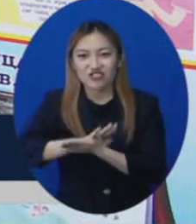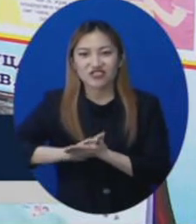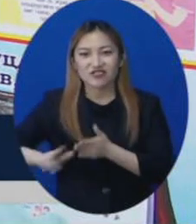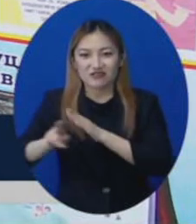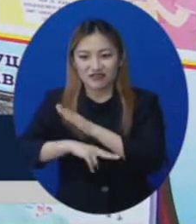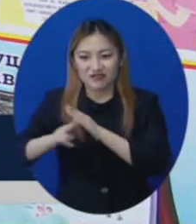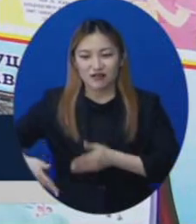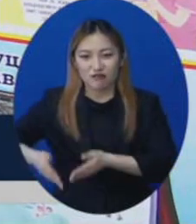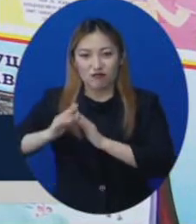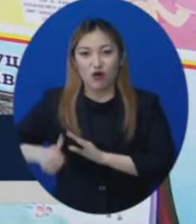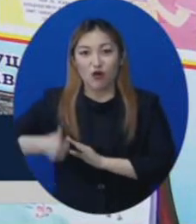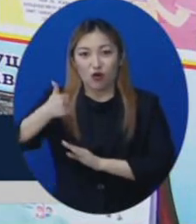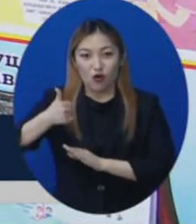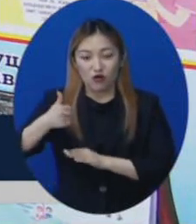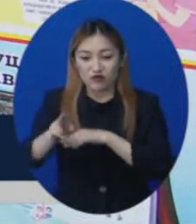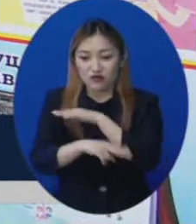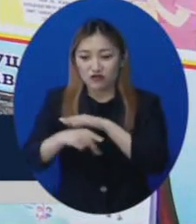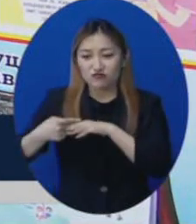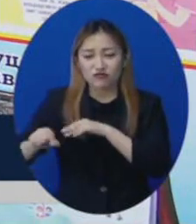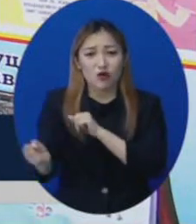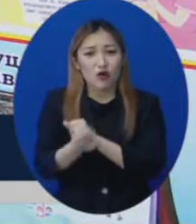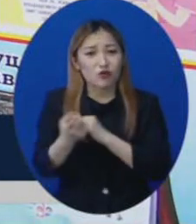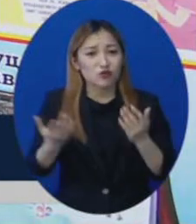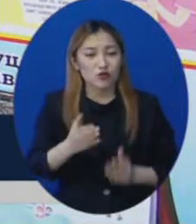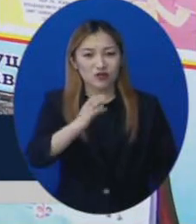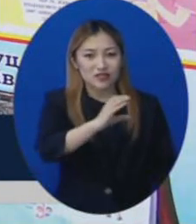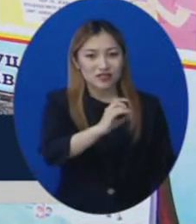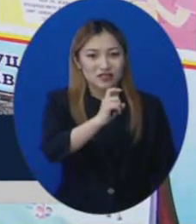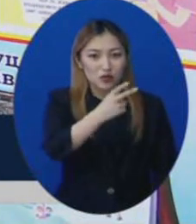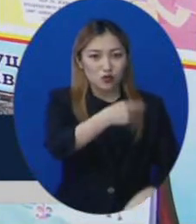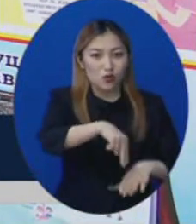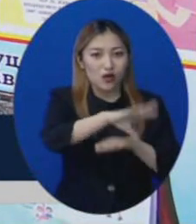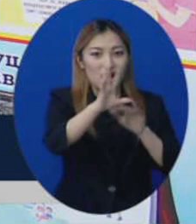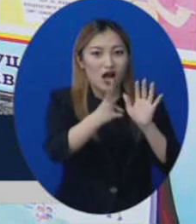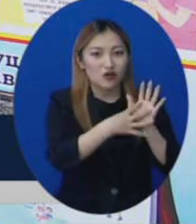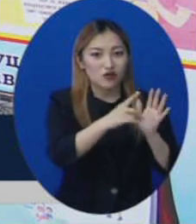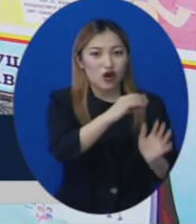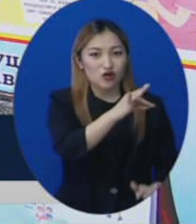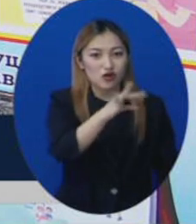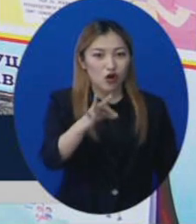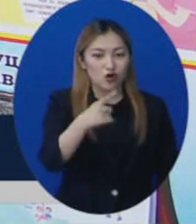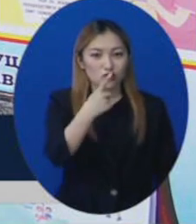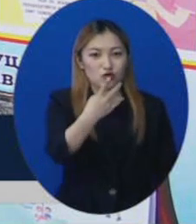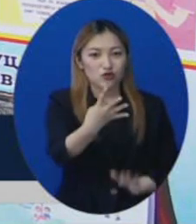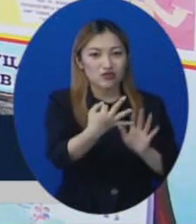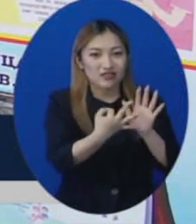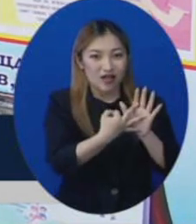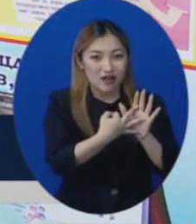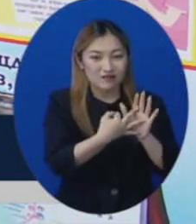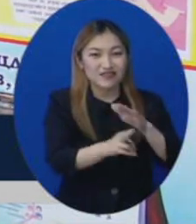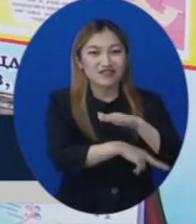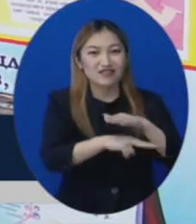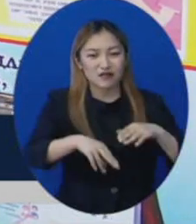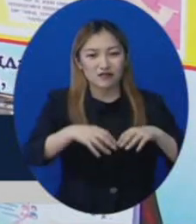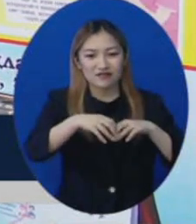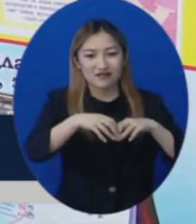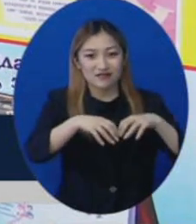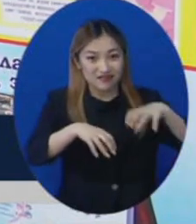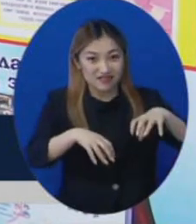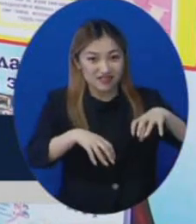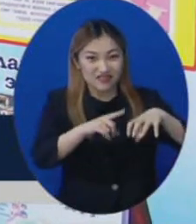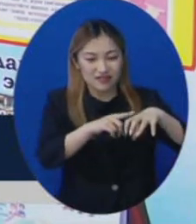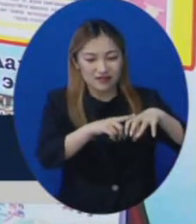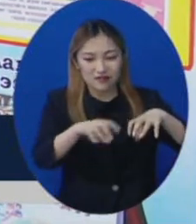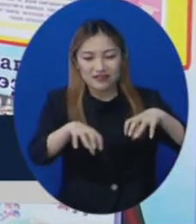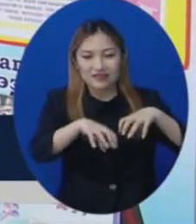За энэ цэцэрлэг мандалтай сонгойрхон дүүргээ 148 дугаар цэцэрлэг бол салбар гэж авч байгаа.